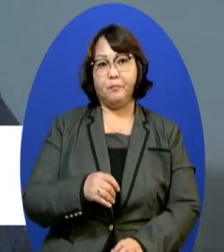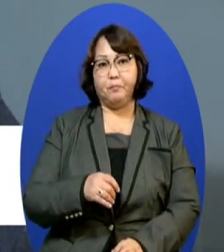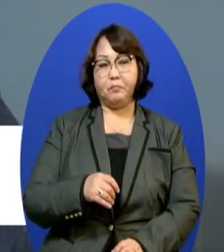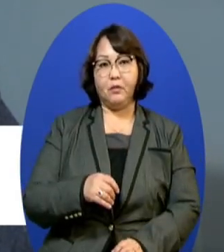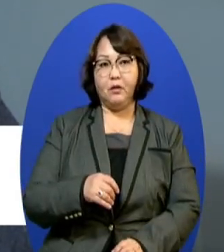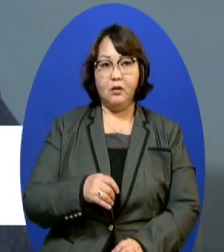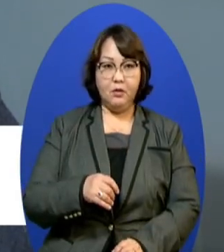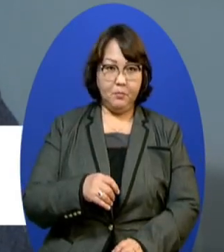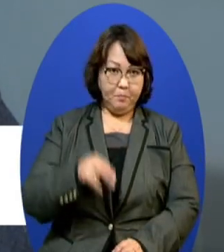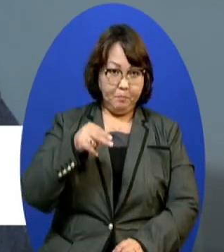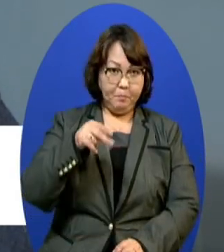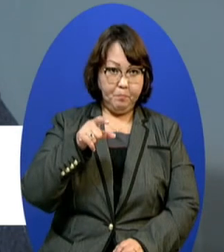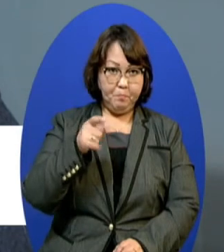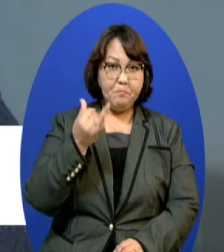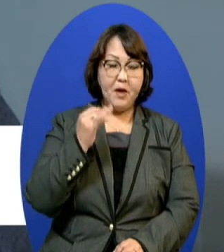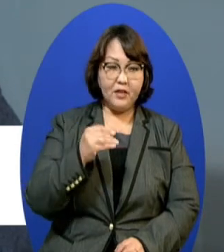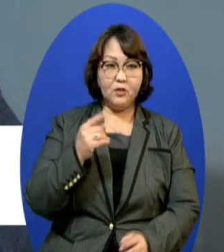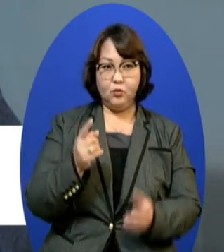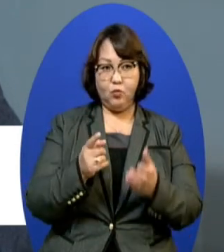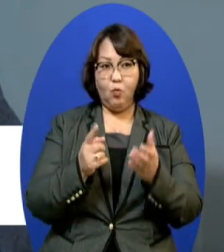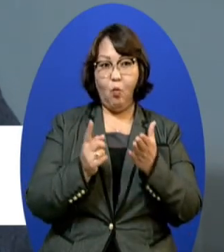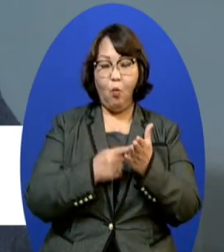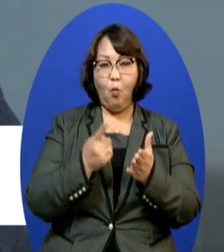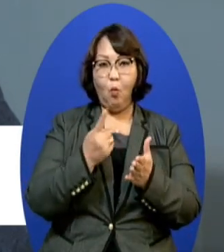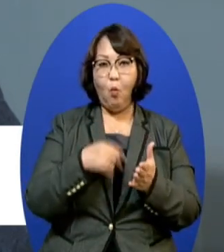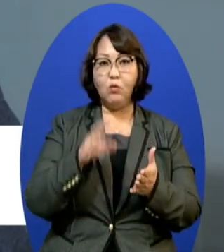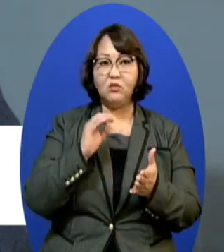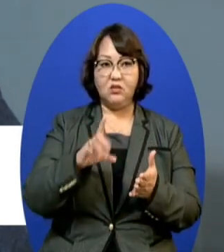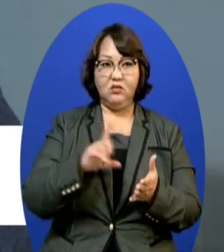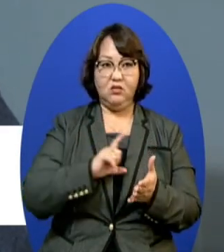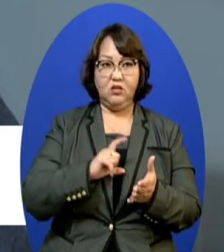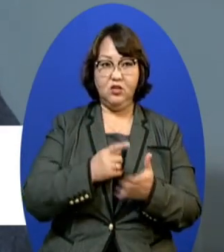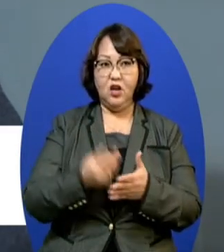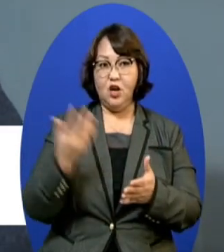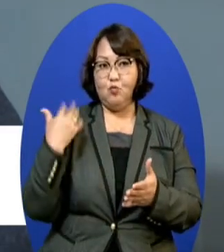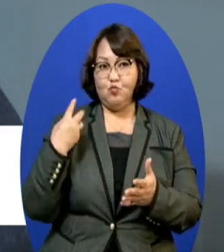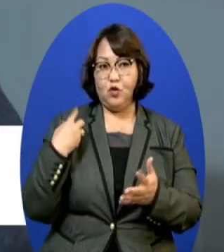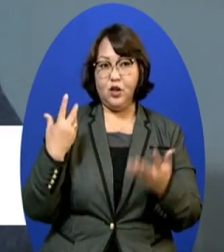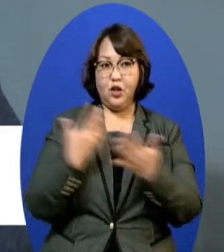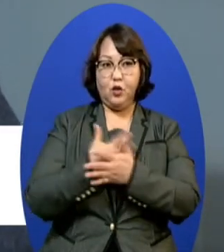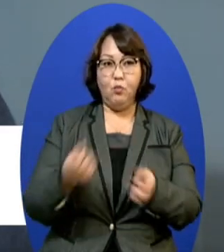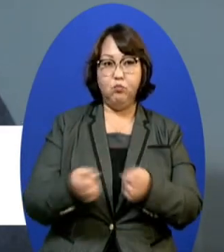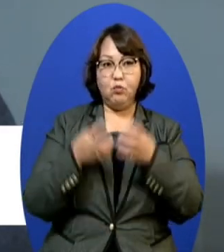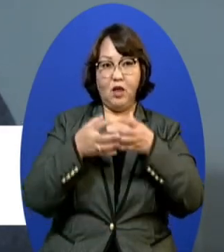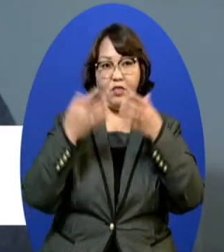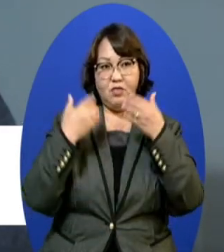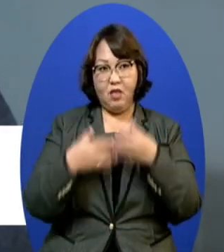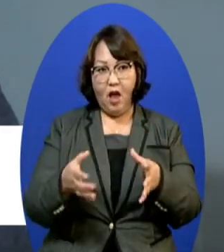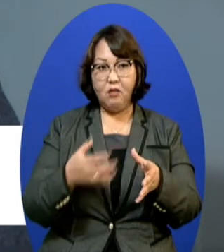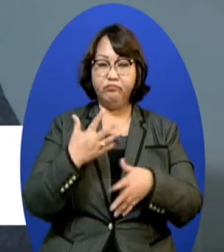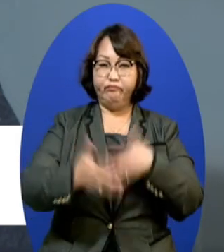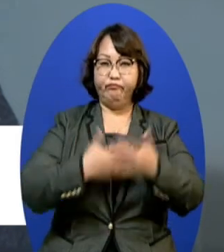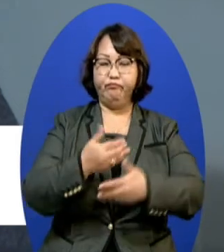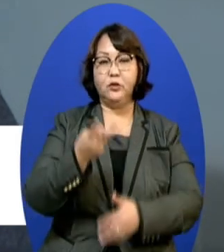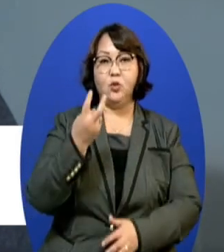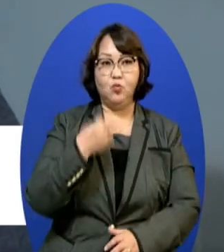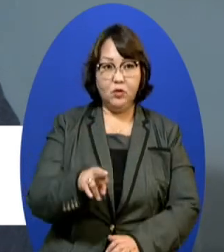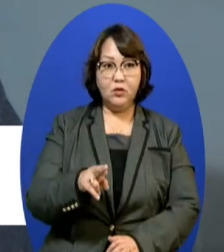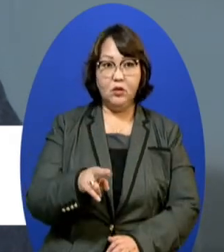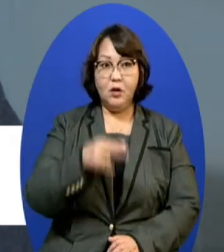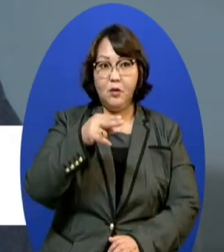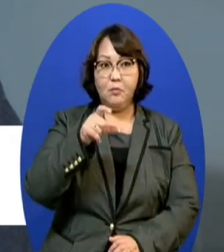уу юм аа гэдэг нь баталгаажуулж байгаа зүйл баггүй. Тийм бол дөнгөж одоо киноны хэлтэйгээл ингээл бүх процессны явагдаж байгаа үед тэр